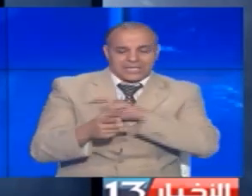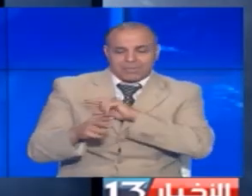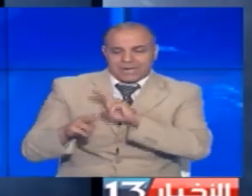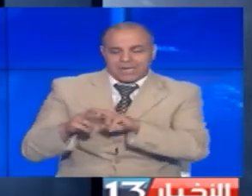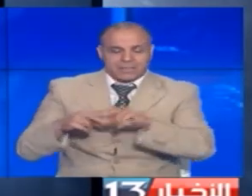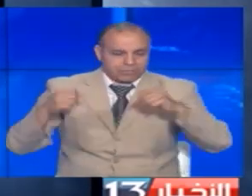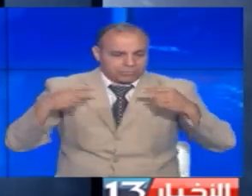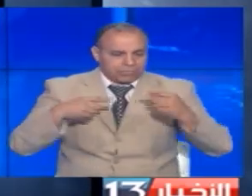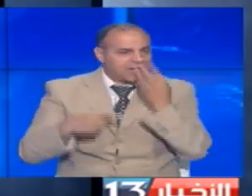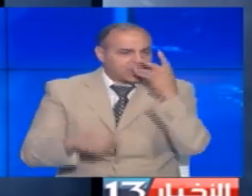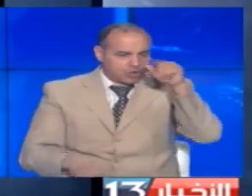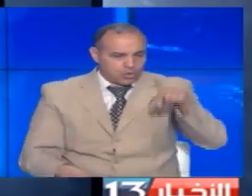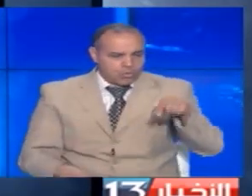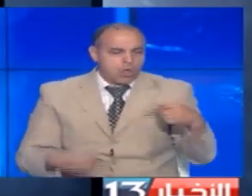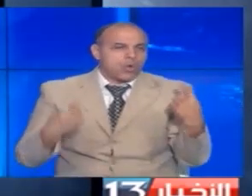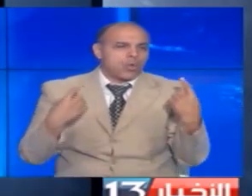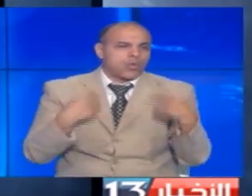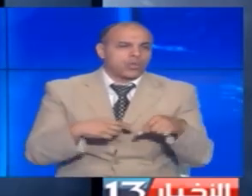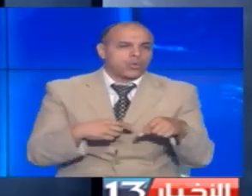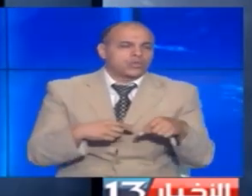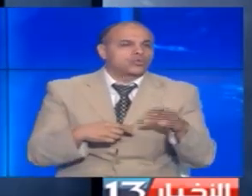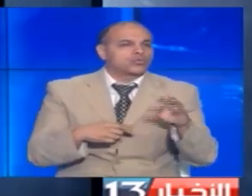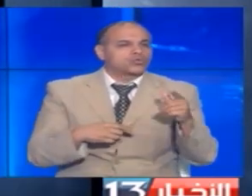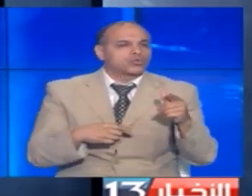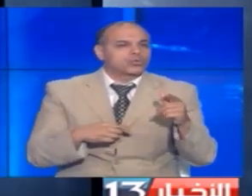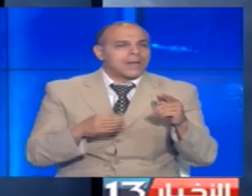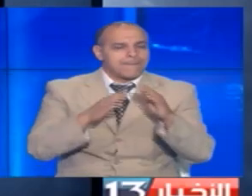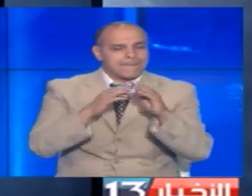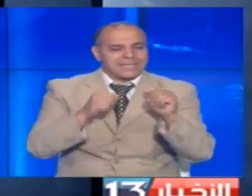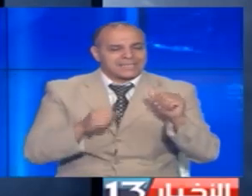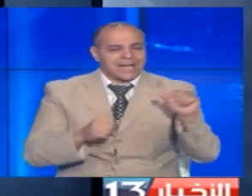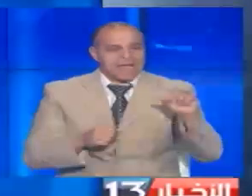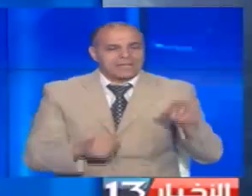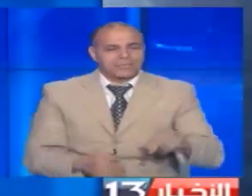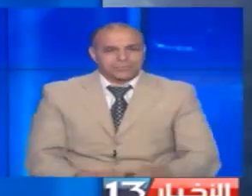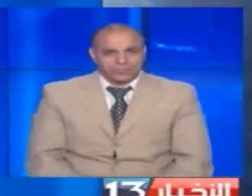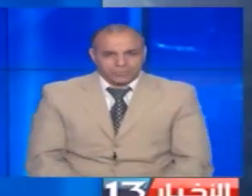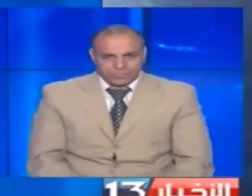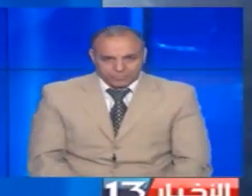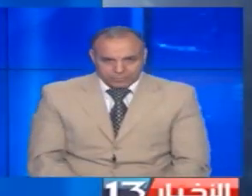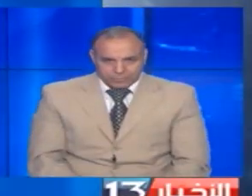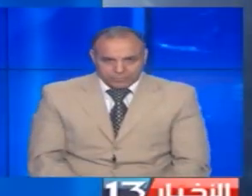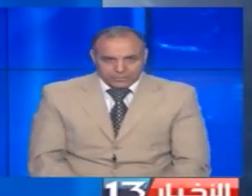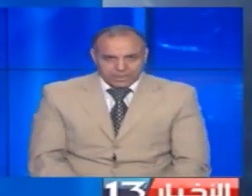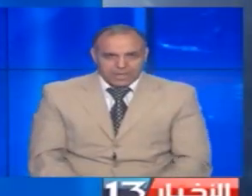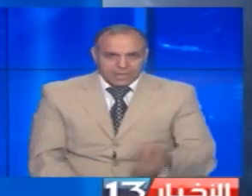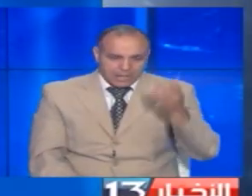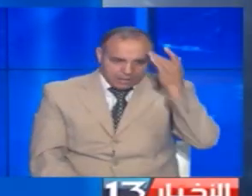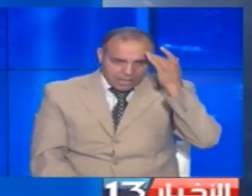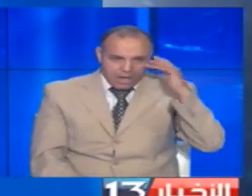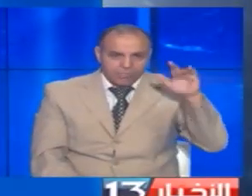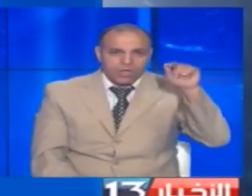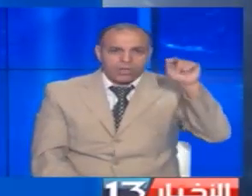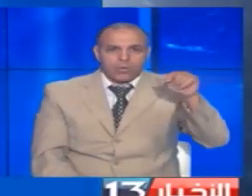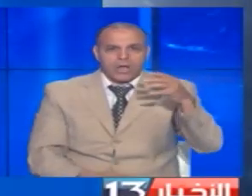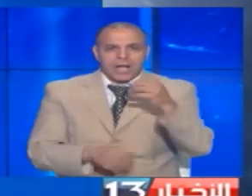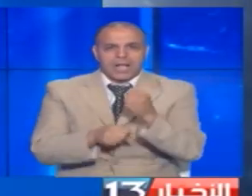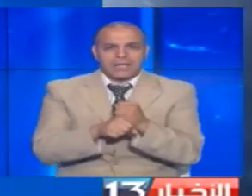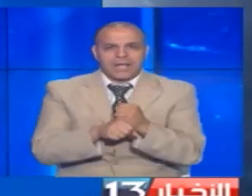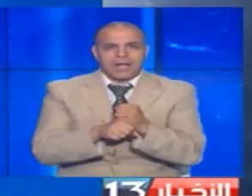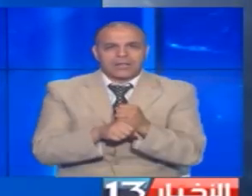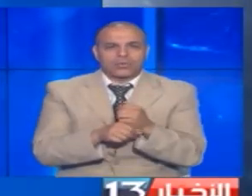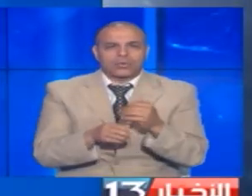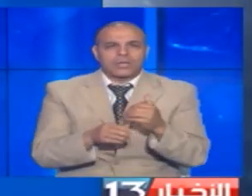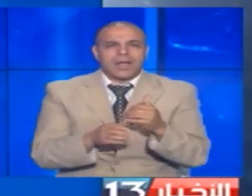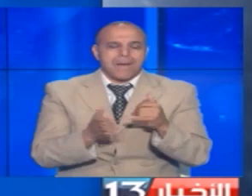في مواجهته عشيه اليوم لملاقاه الاهلي المصريين والى الشان الثقافي احتضن التامين